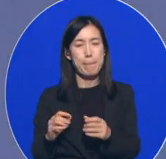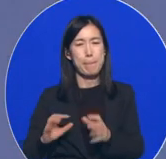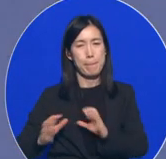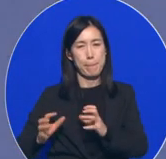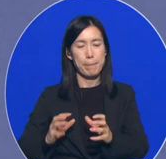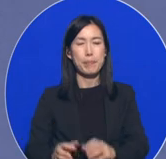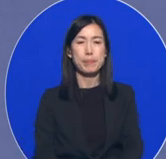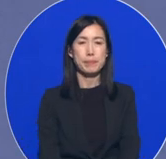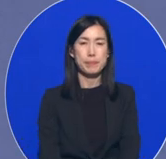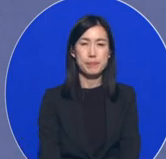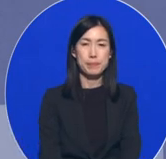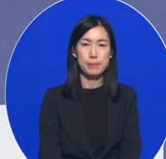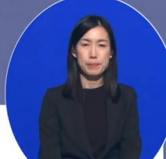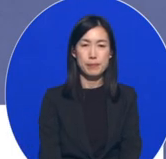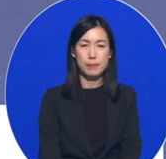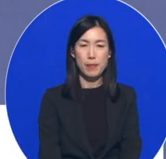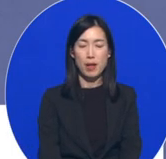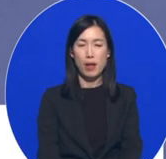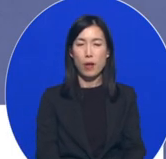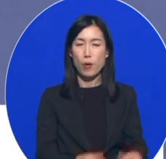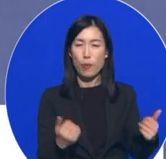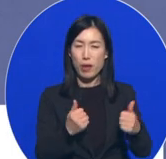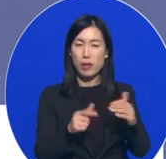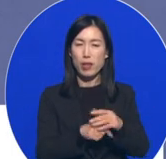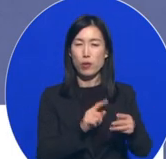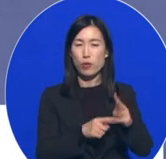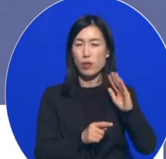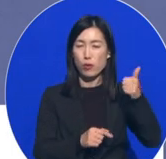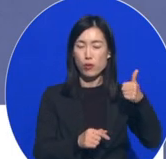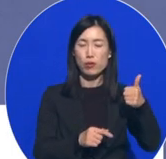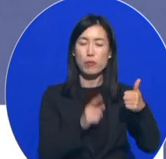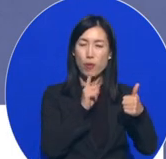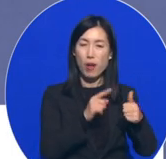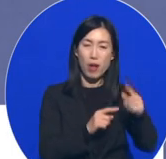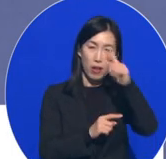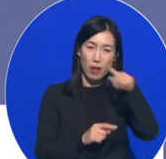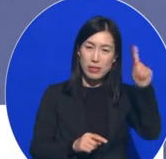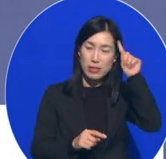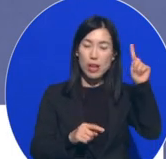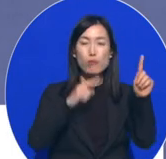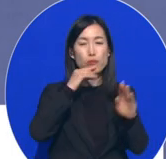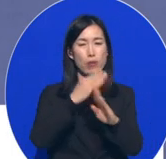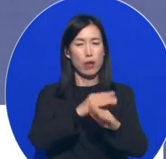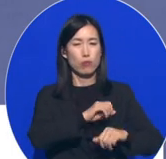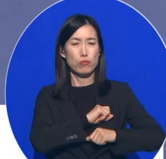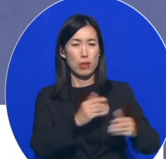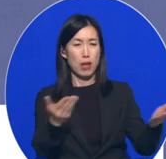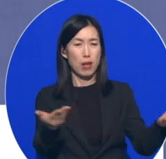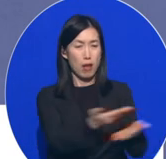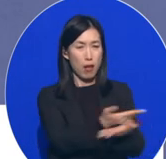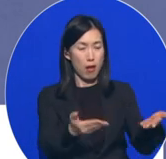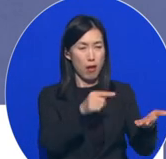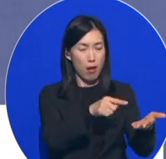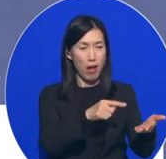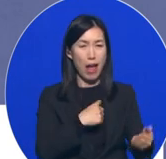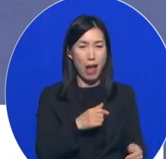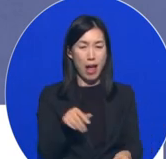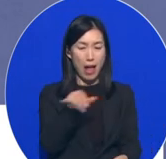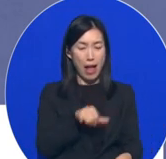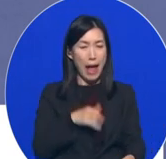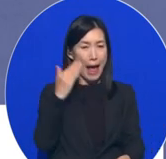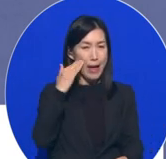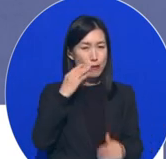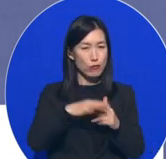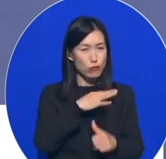논의됐습니다 연이은 회담에서 윤 대통령은 정상들에게 러시아 북한 군사 협력이 한반도를 넘어